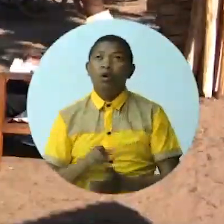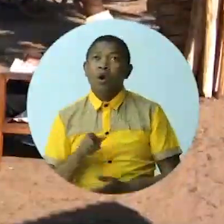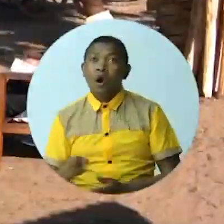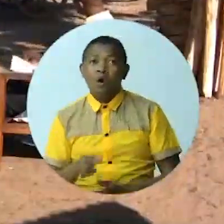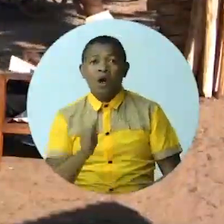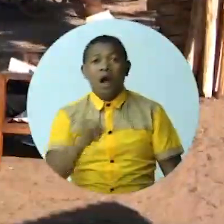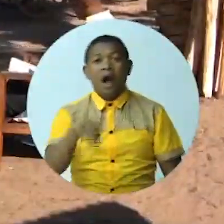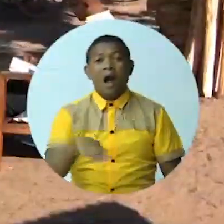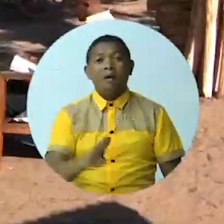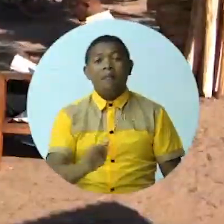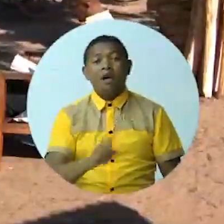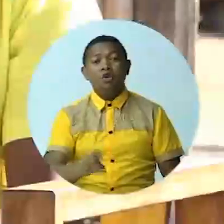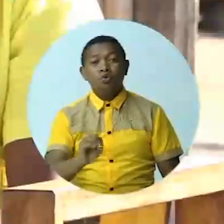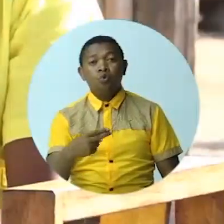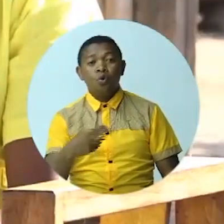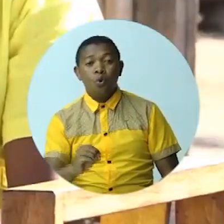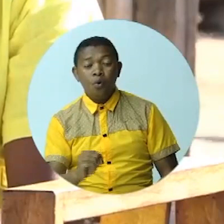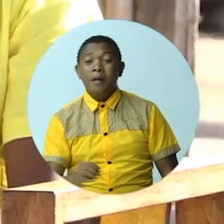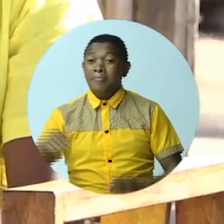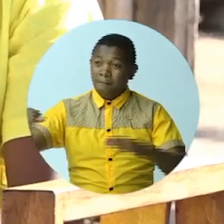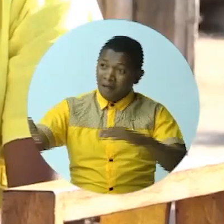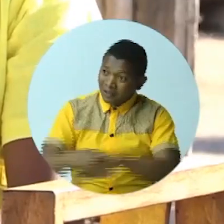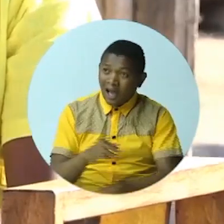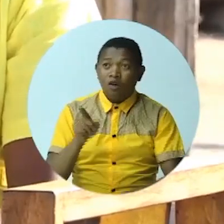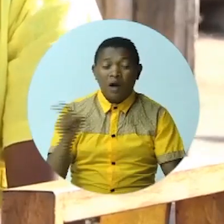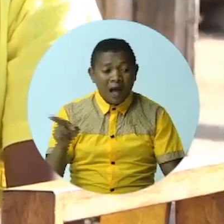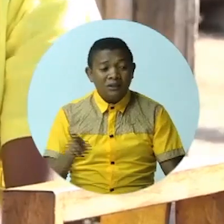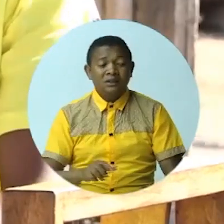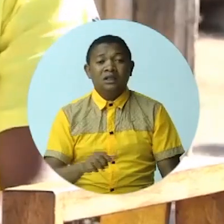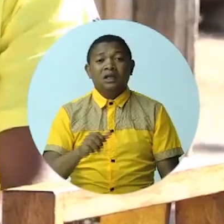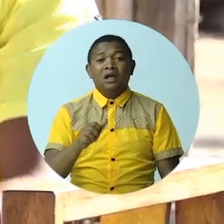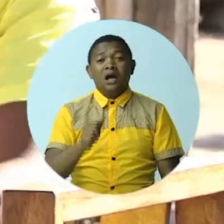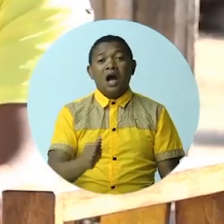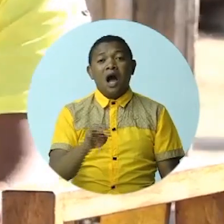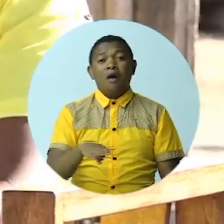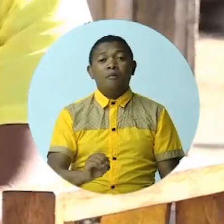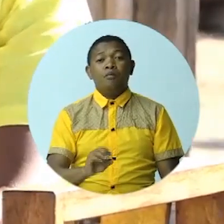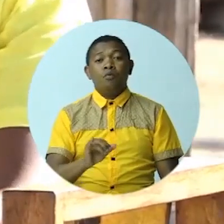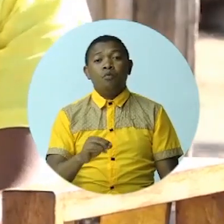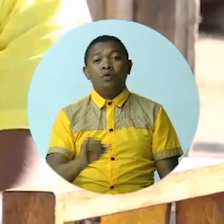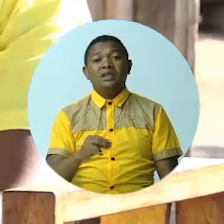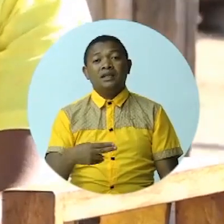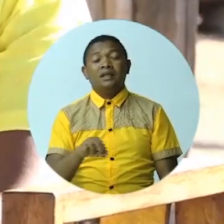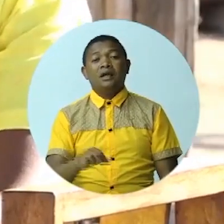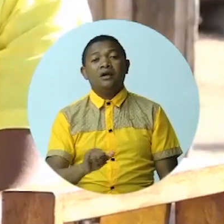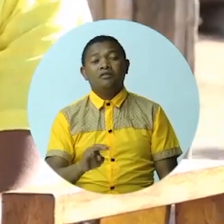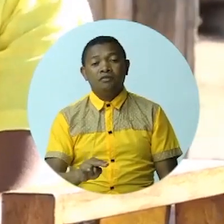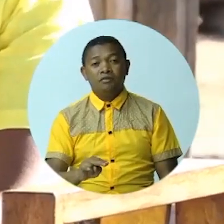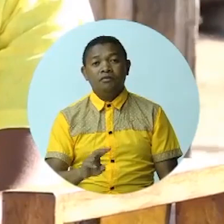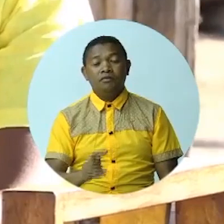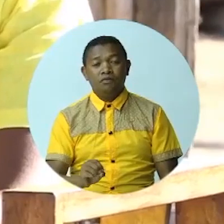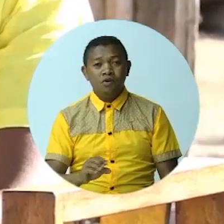Ambazoro, mandalo any Amboinaivo, Amboimalaza, Analamary,